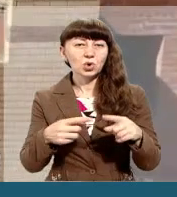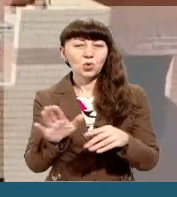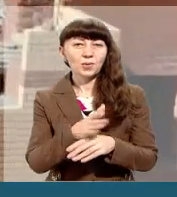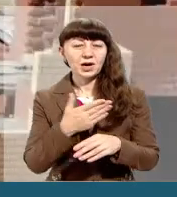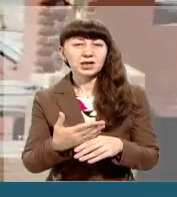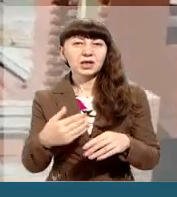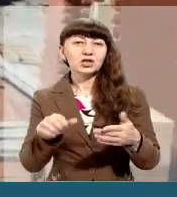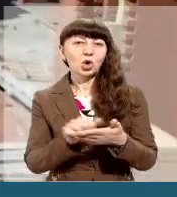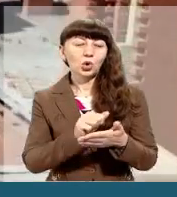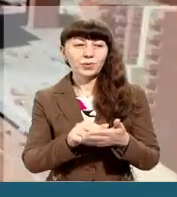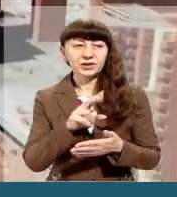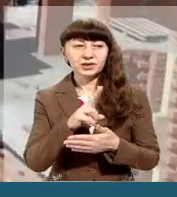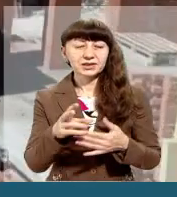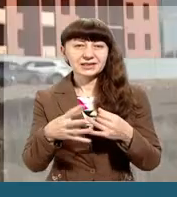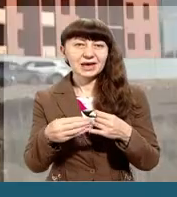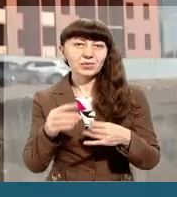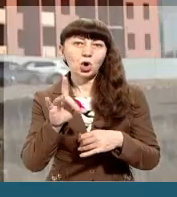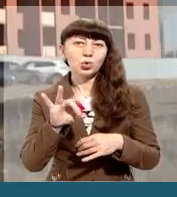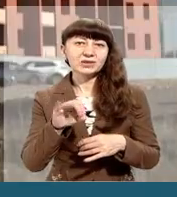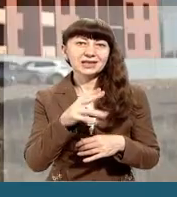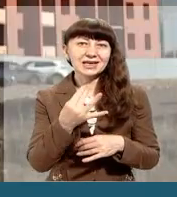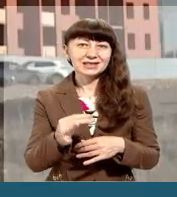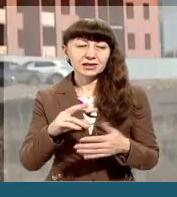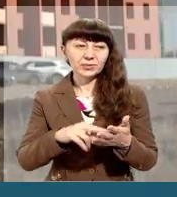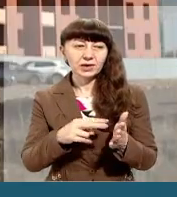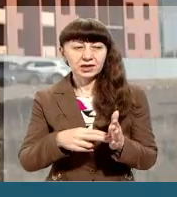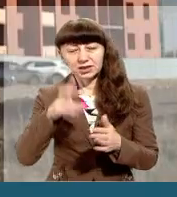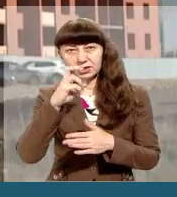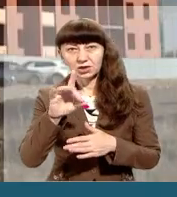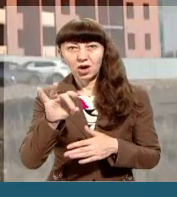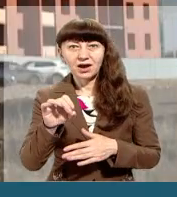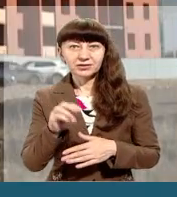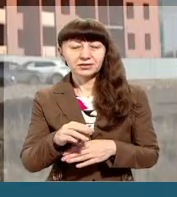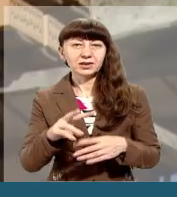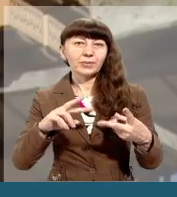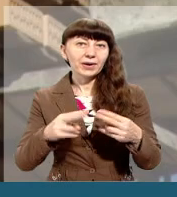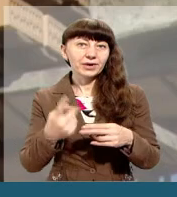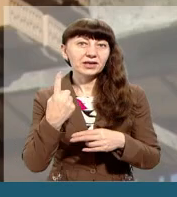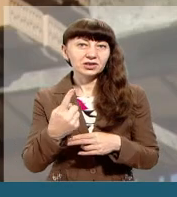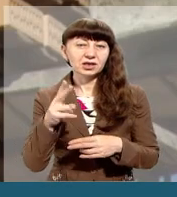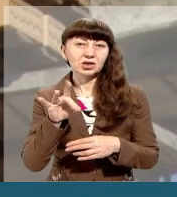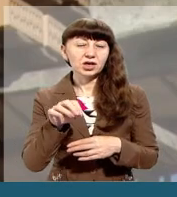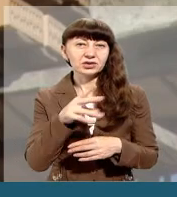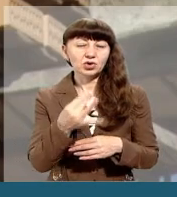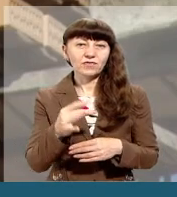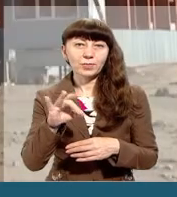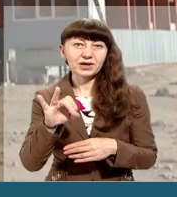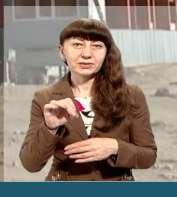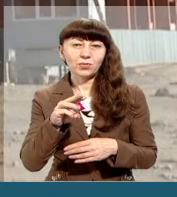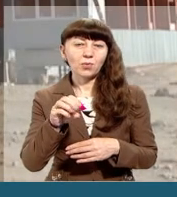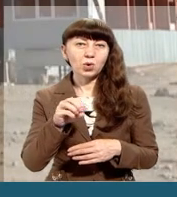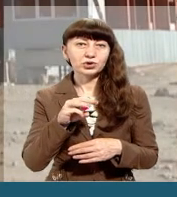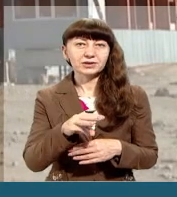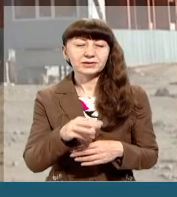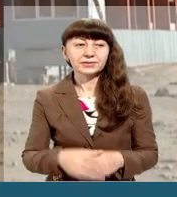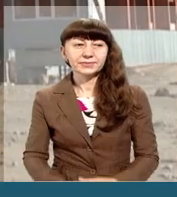исключена такая документация, как землеустроительный проект и государственный акт. Их заменил кадастровый паспорт объекта недвижимости,